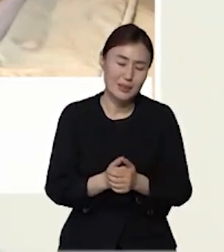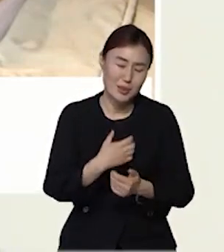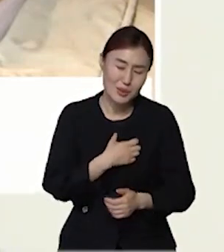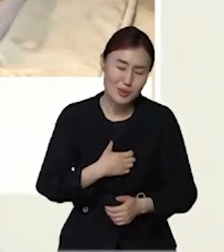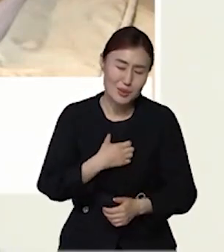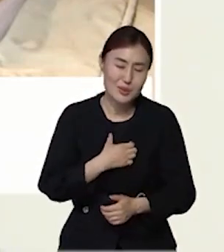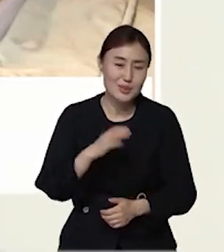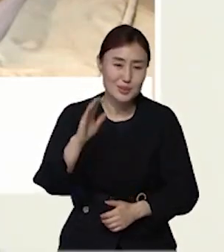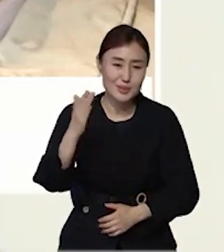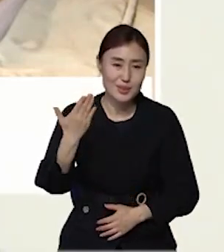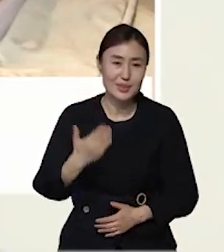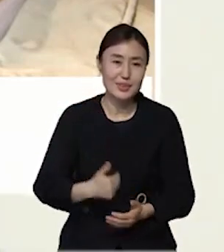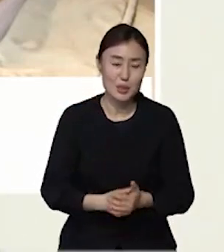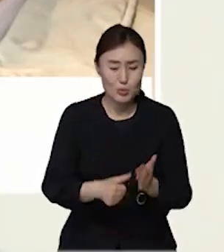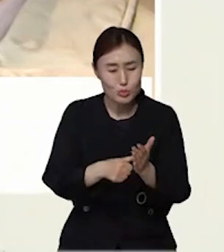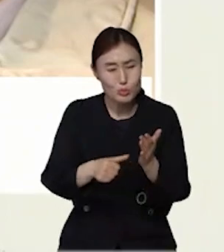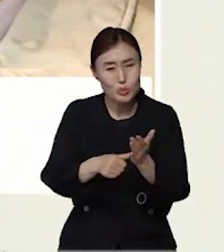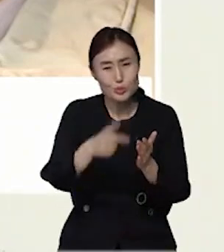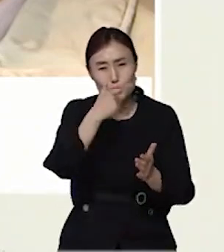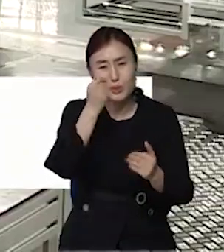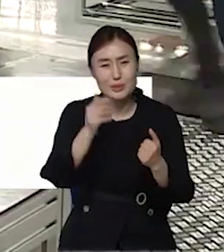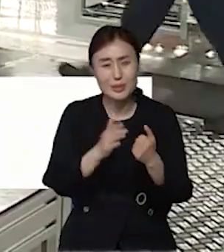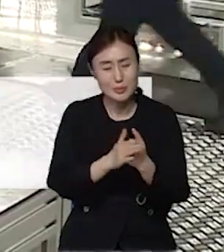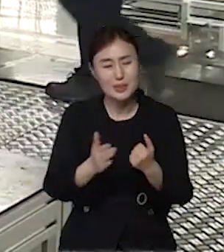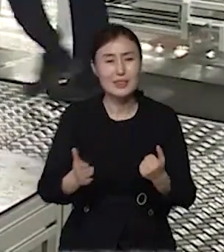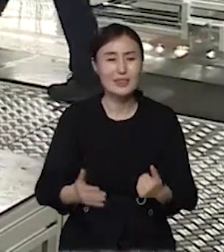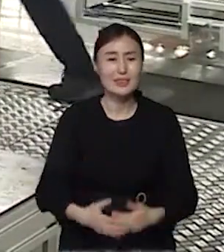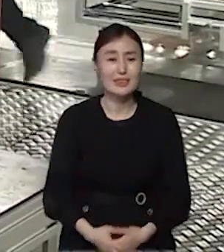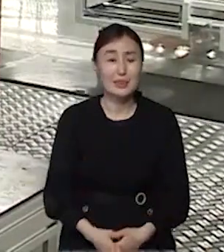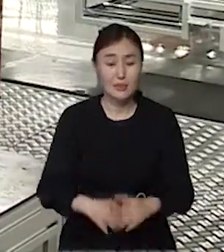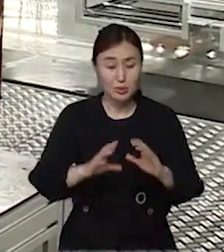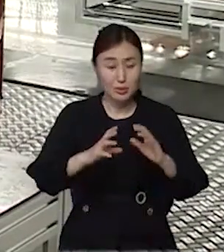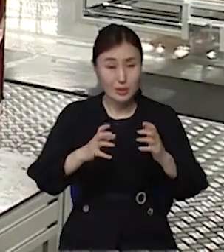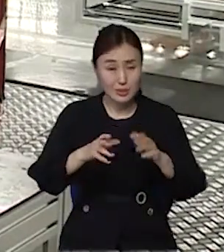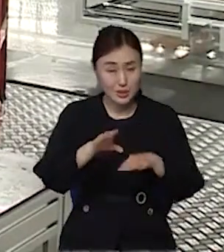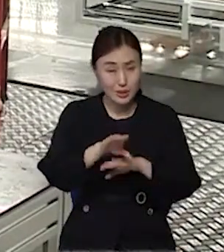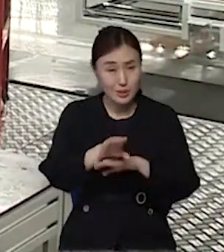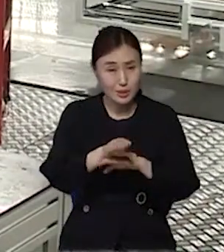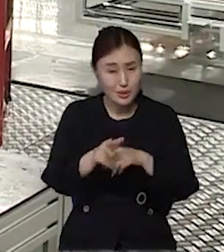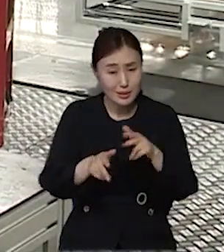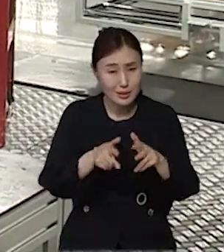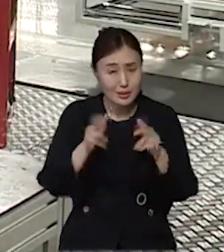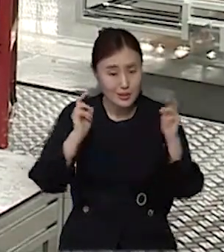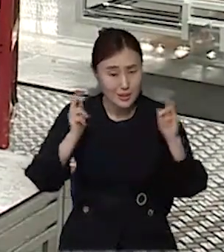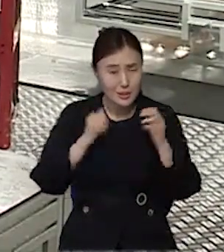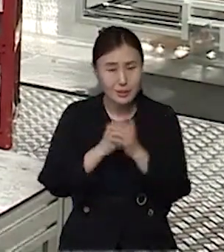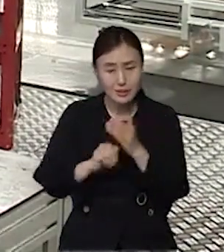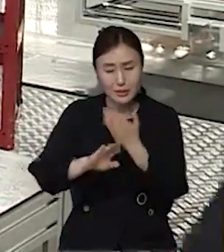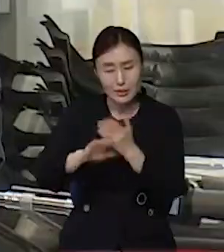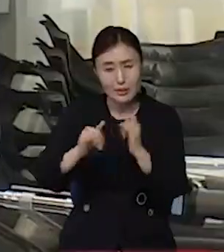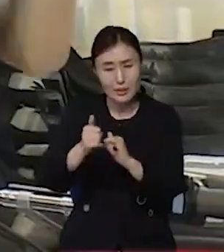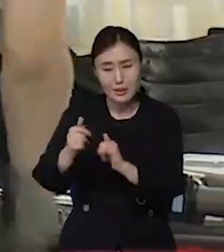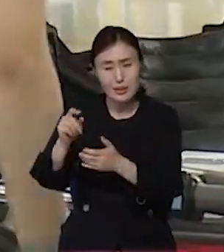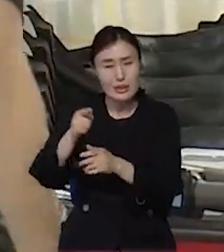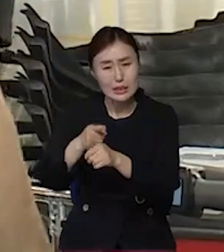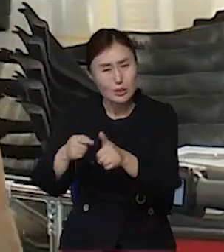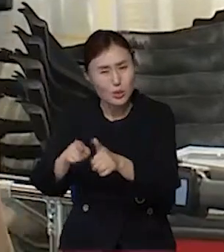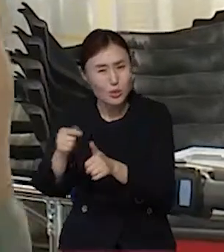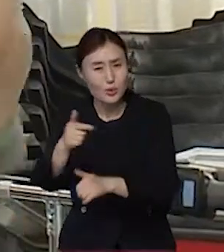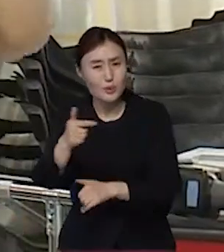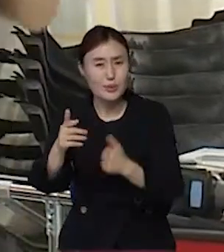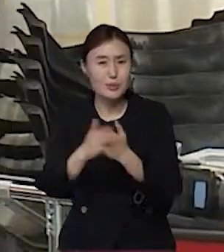됩니다. 공급의 그 부품 때문에 차질이 있어서. 국내 자동차 업계는 부품의 해외 의존도가 높은 탓에